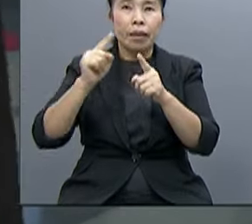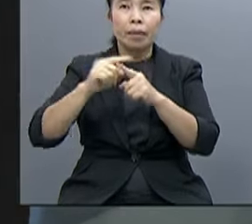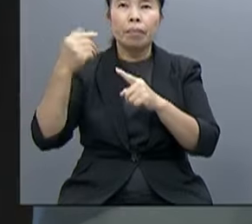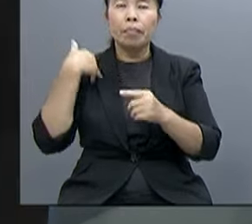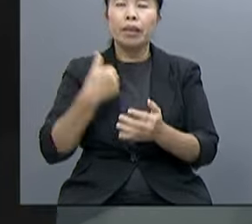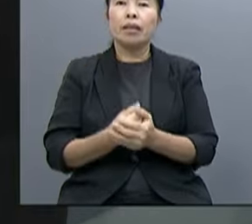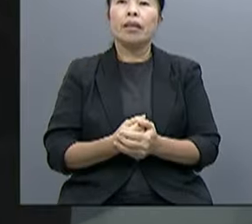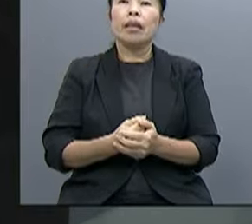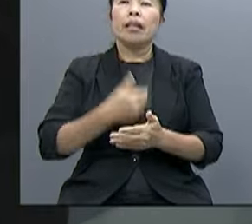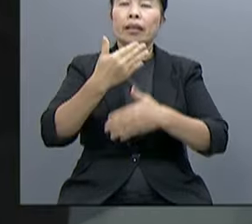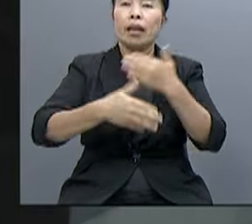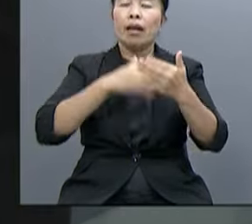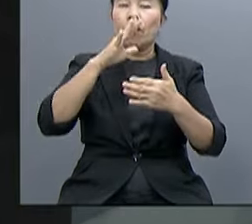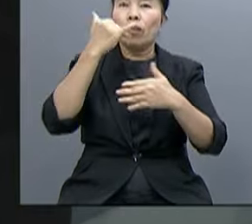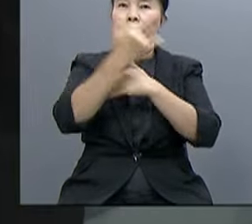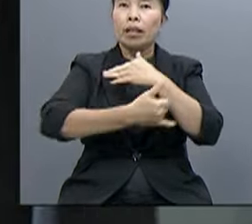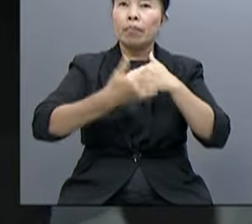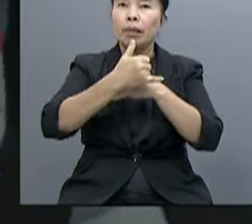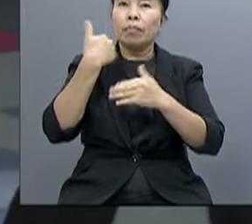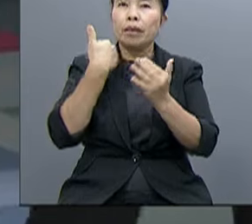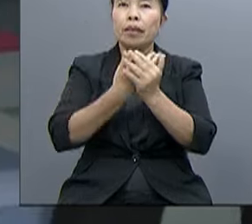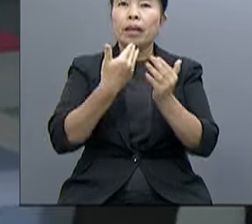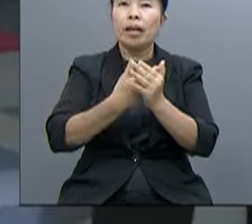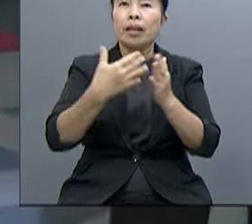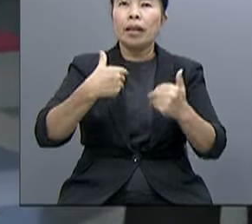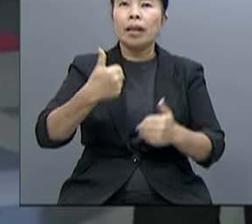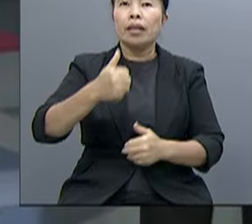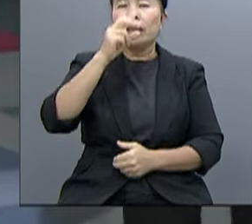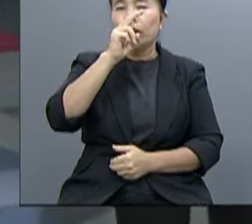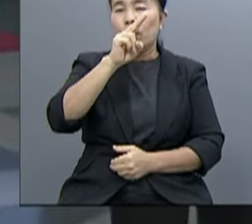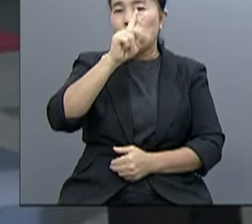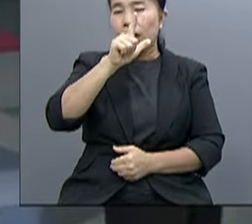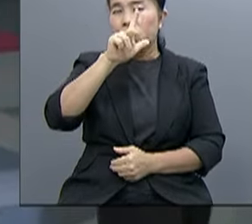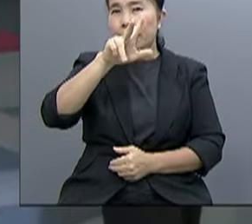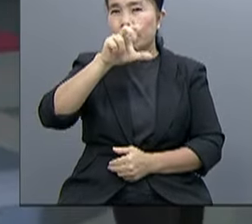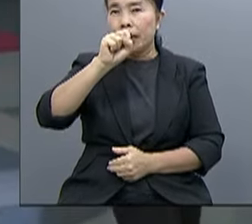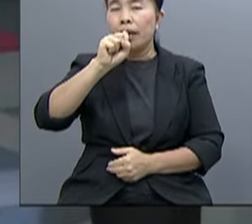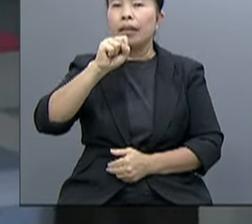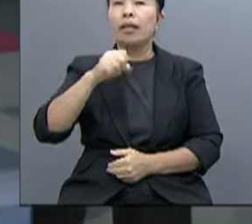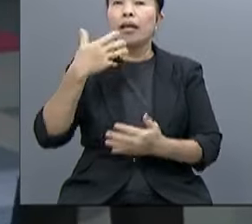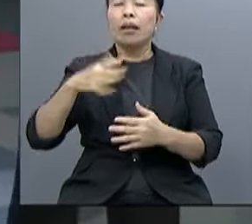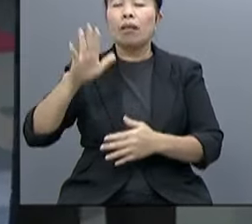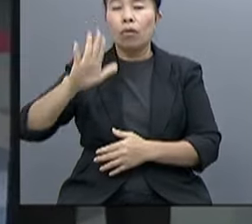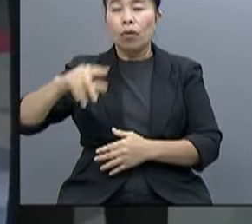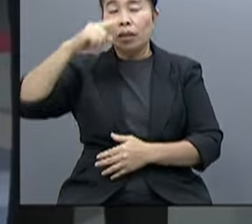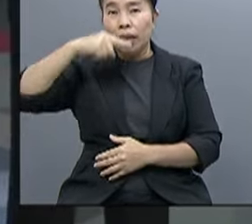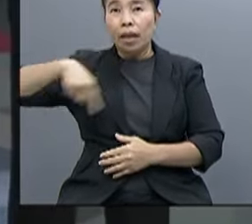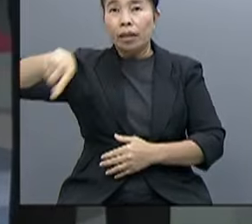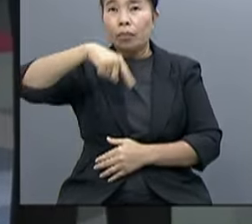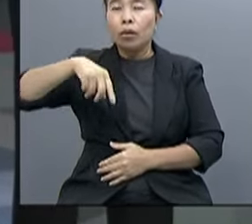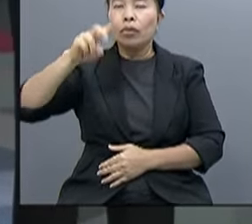ยตลาดต่างประเทศนะคะรายได้จะอยู่ที่2ล้าน3แสนล้านบาทส่วนตลาดในประเทศค่ะ1ล้าน2แสนล้านบาทค่ะ